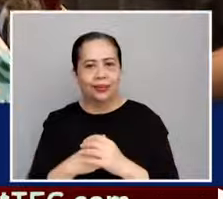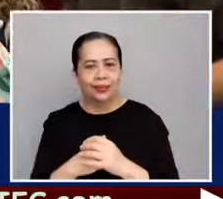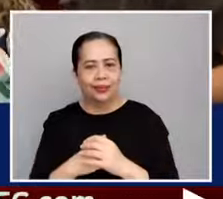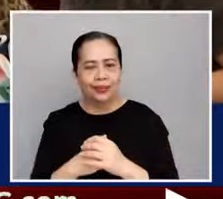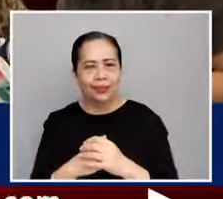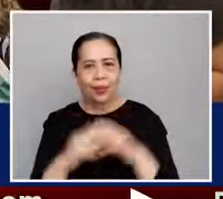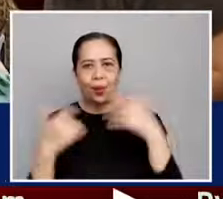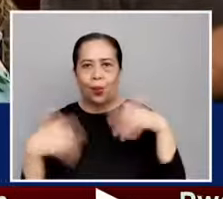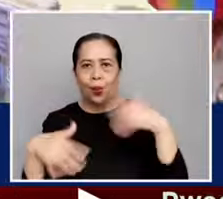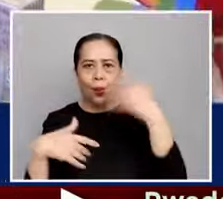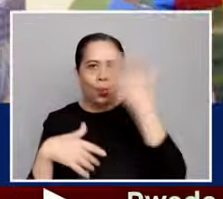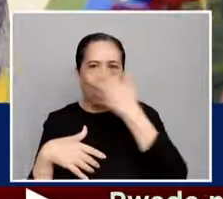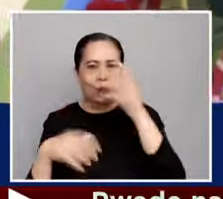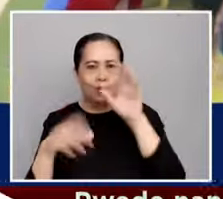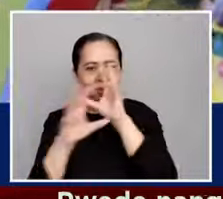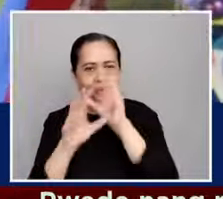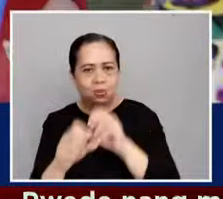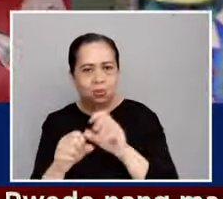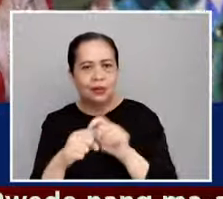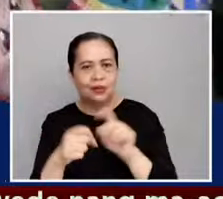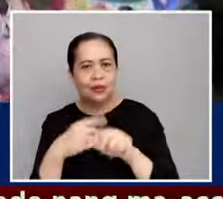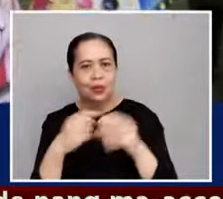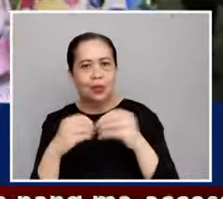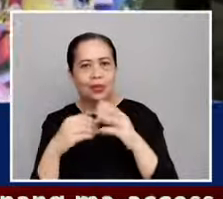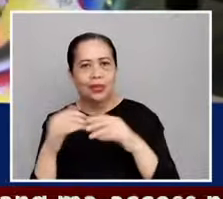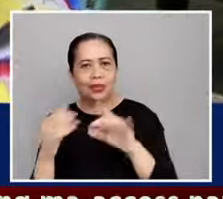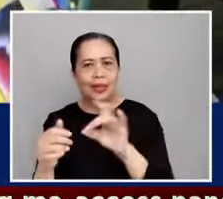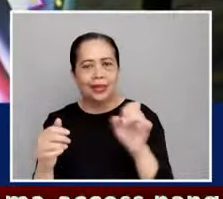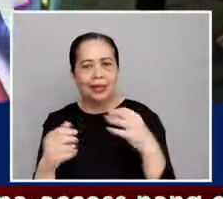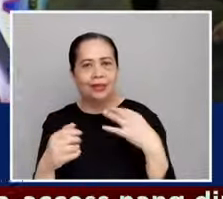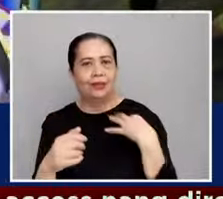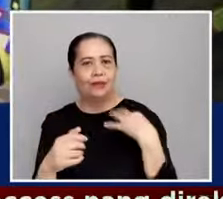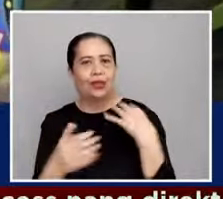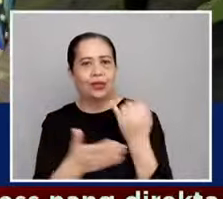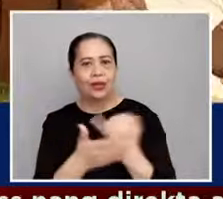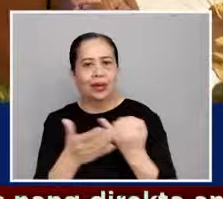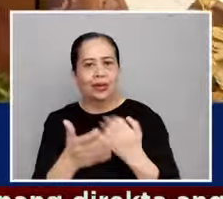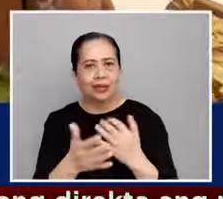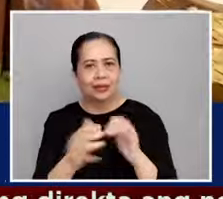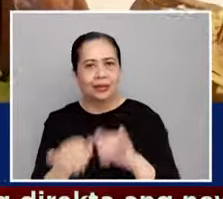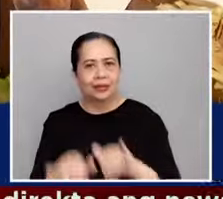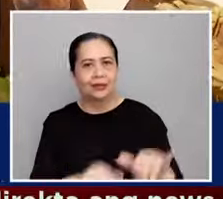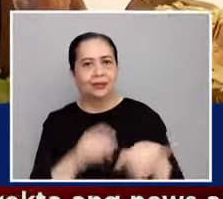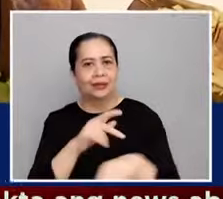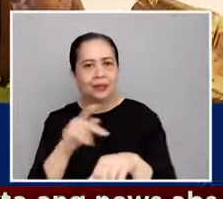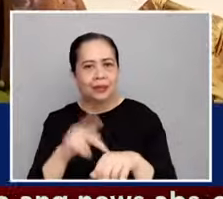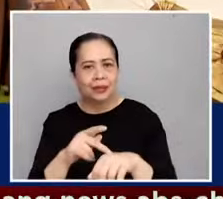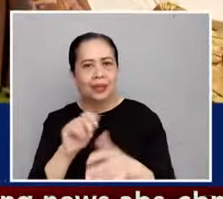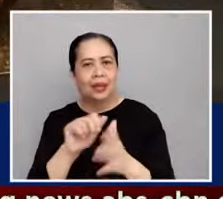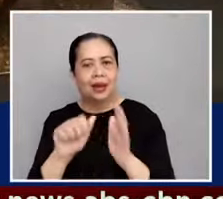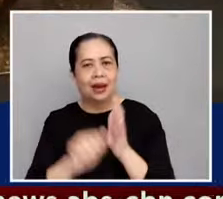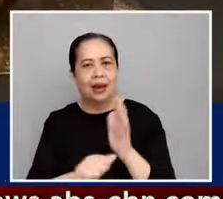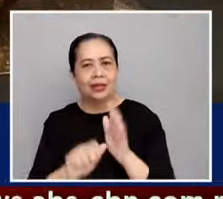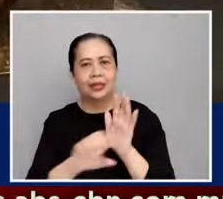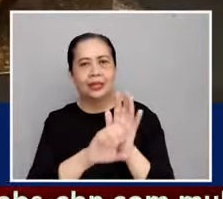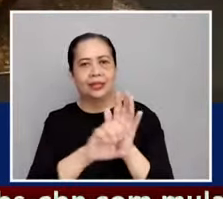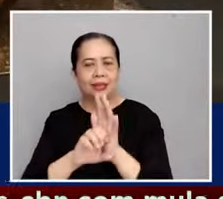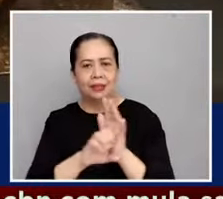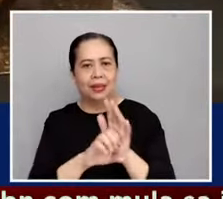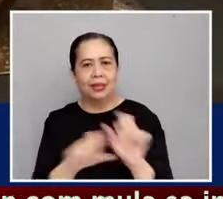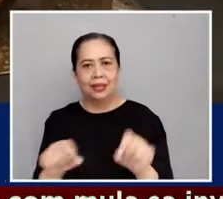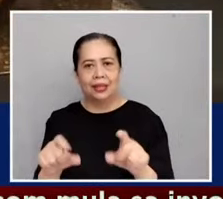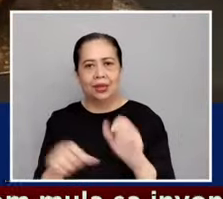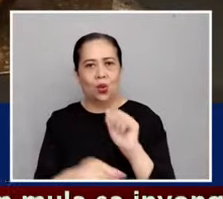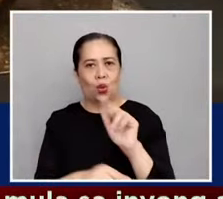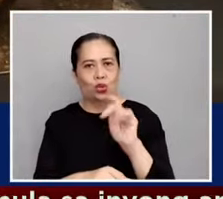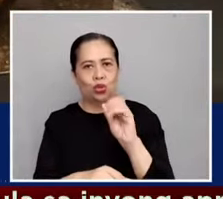Nakakamangha ang resulta ng mga likha mula sa mahigit 800 volunteer artists nationwide sa Art Exhibit Auction. Imbes na itapon